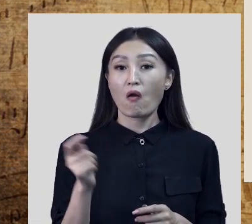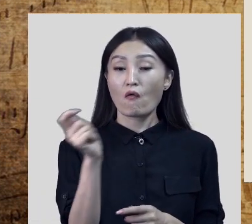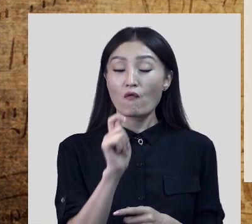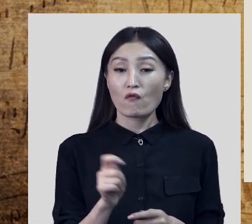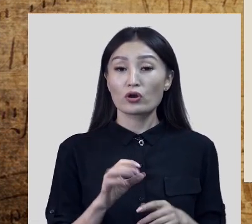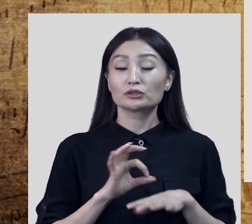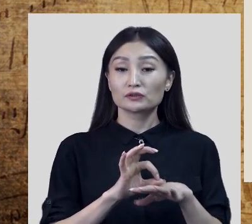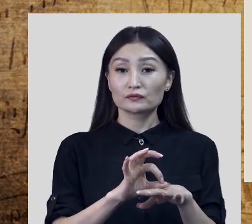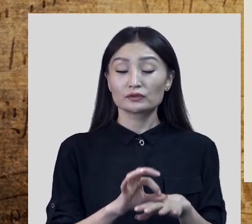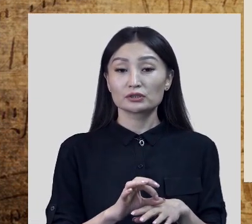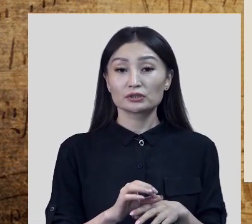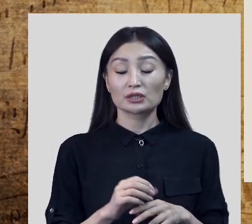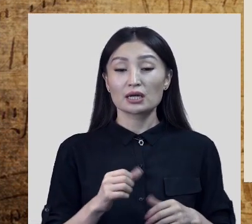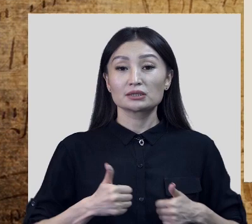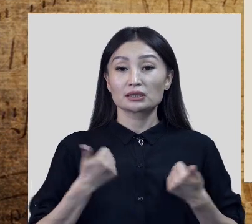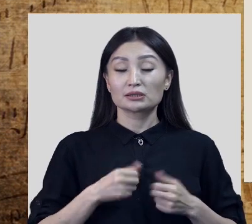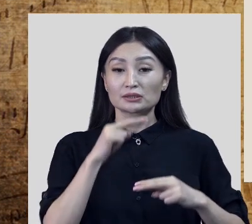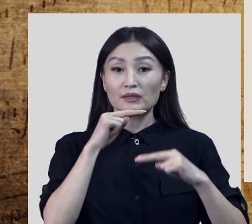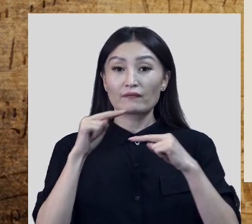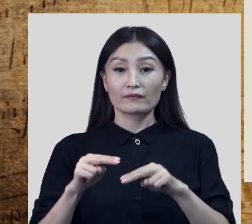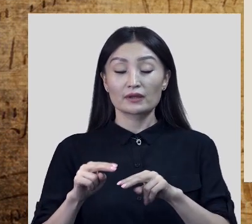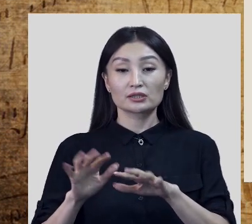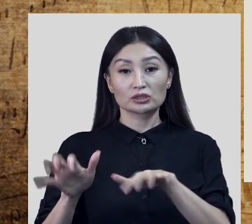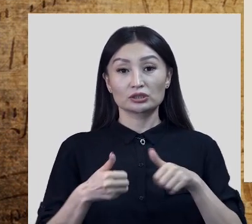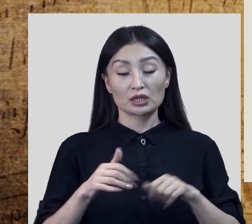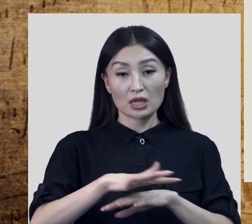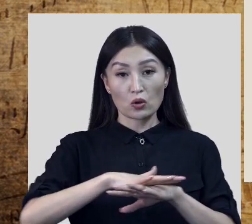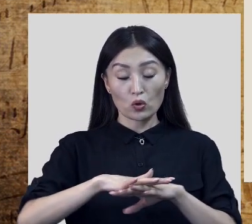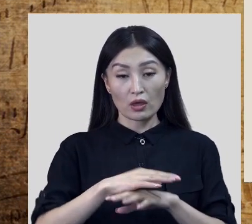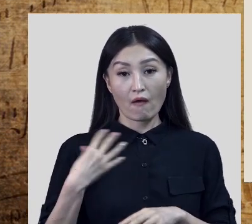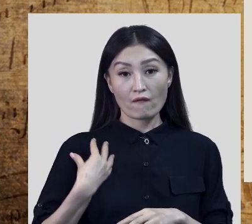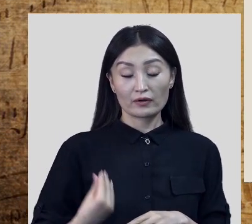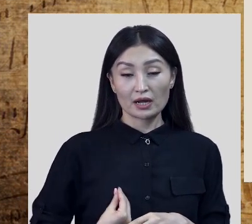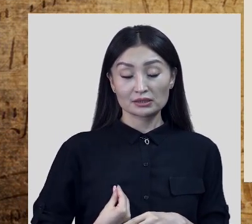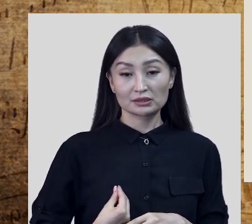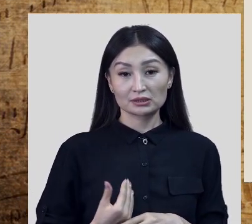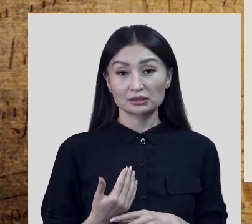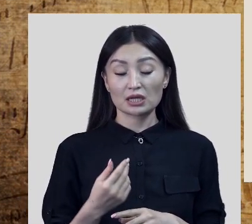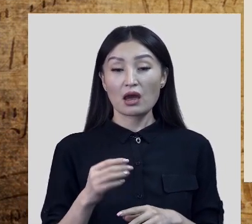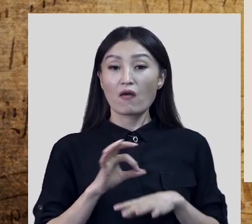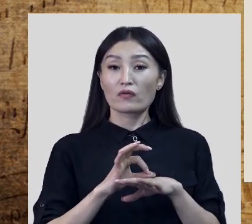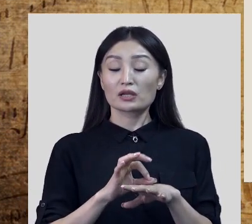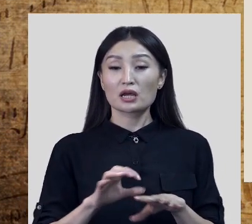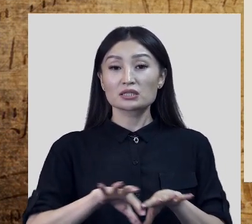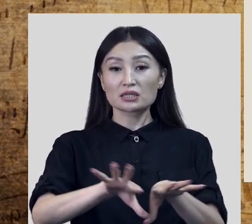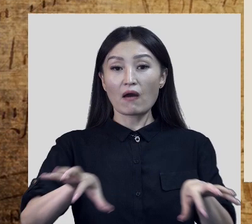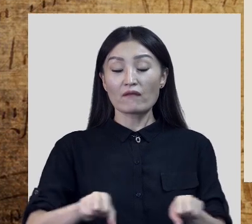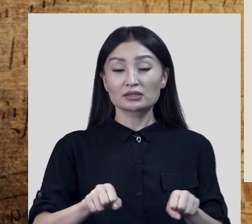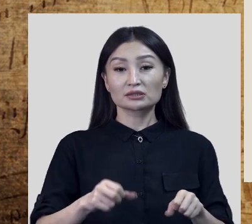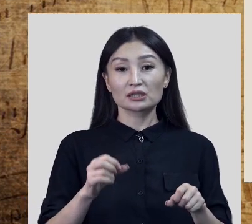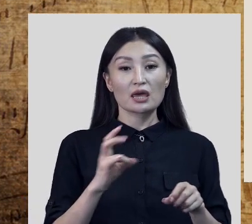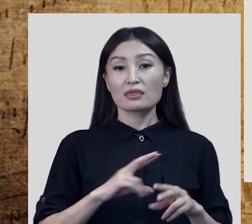3 стремился отвлечь народные массы от классовой борьбы франция при второй империи вела ряд захватнических